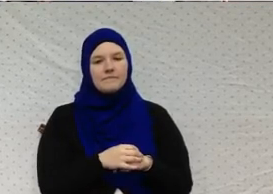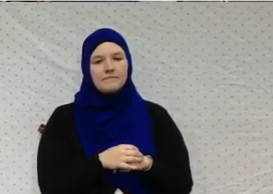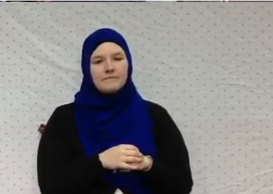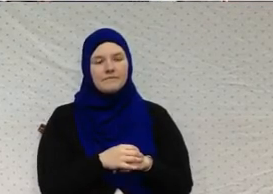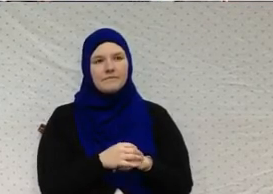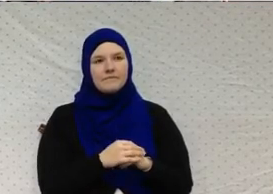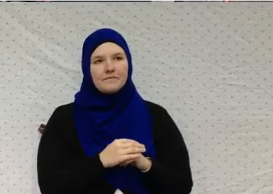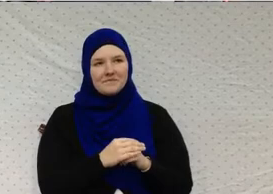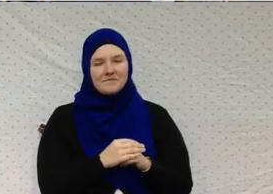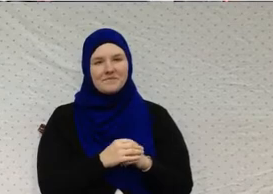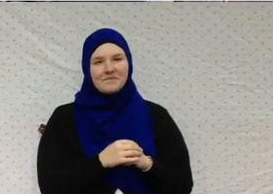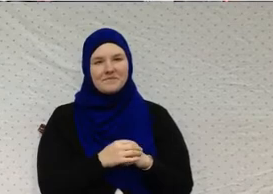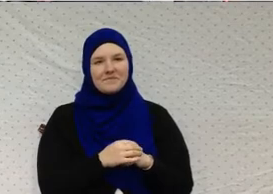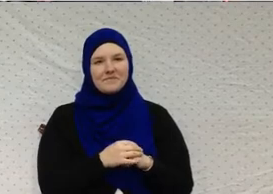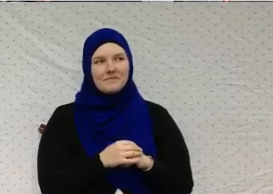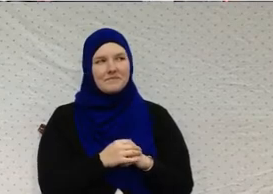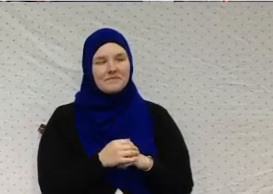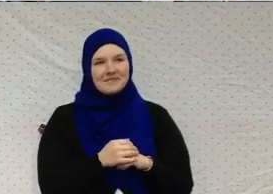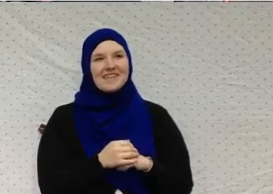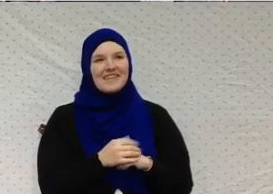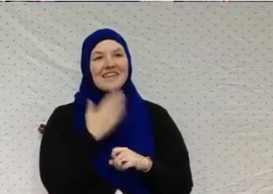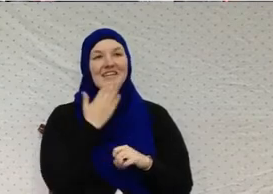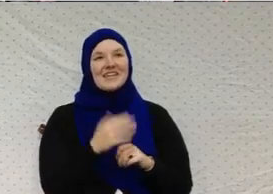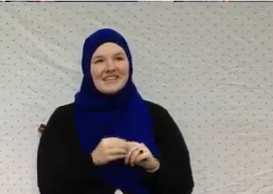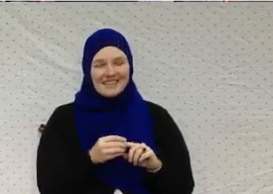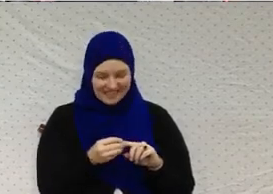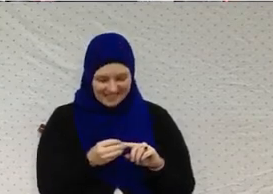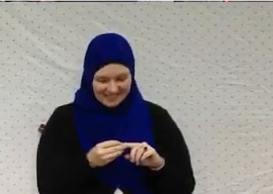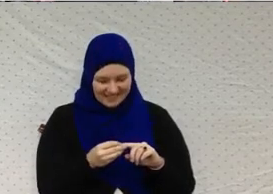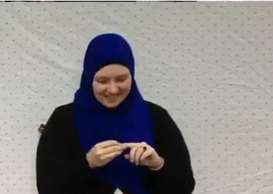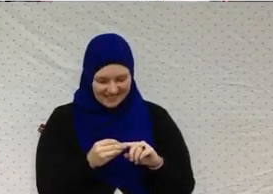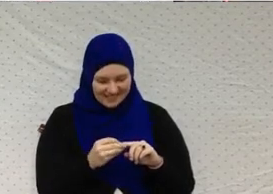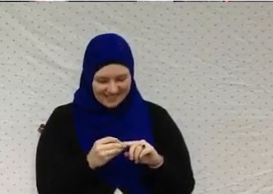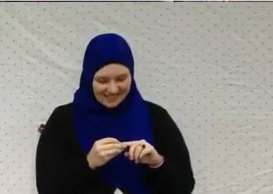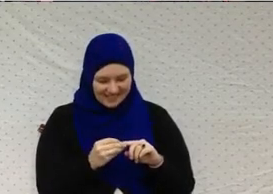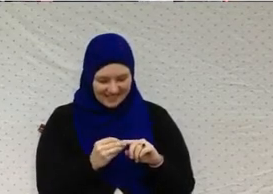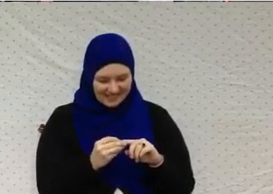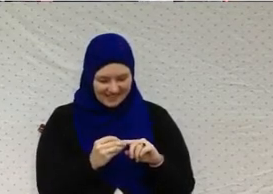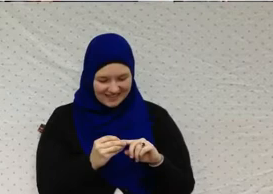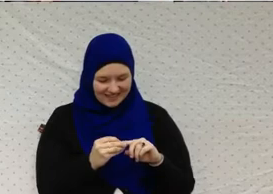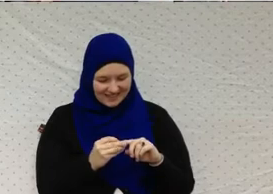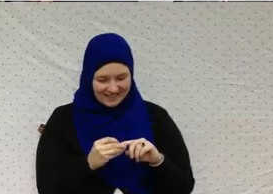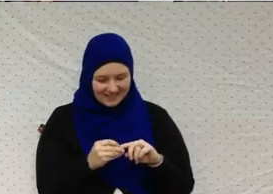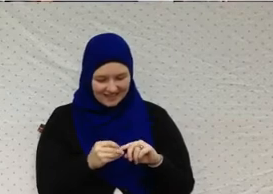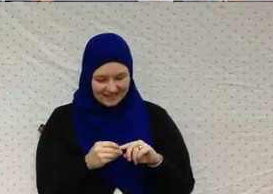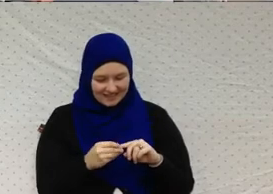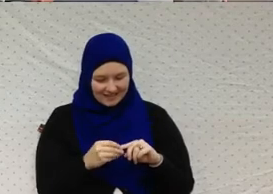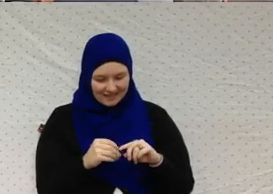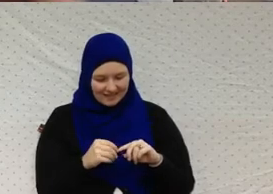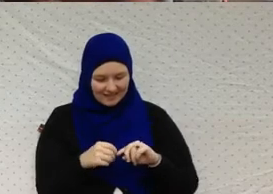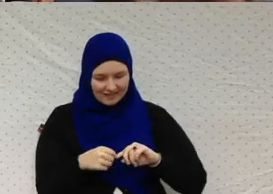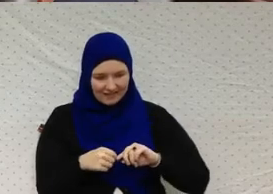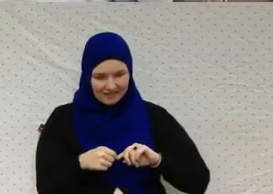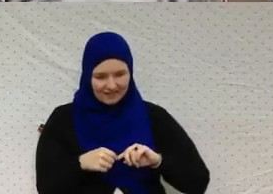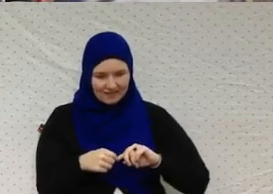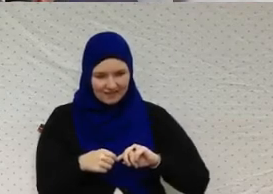له ولا حول ولا قوة إلا بالله العلي العظيم وأشهد أن لا إله إلا الله وحده لا